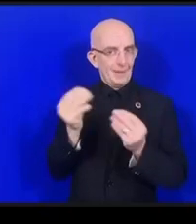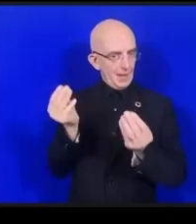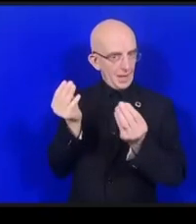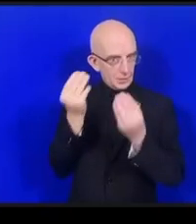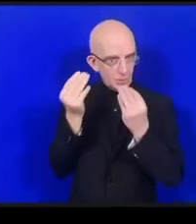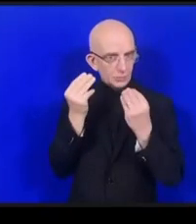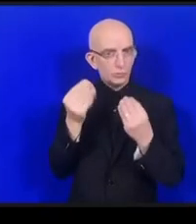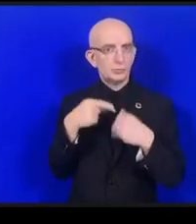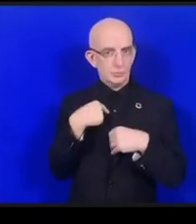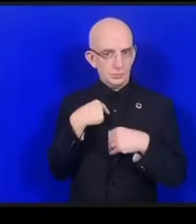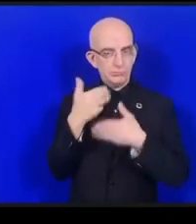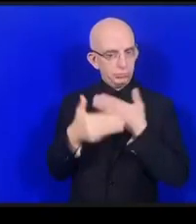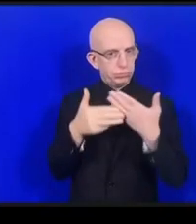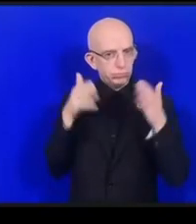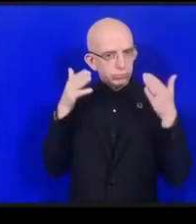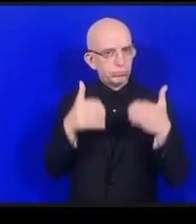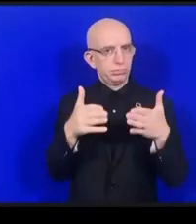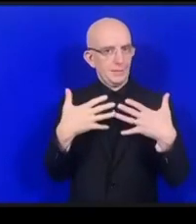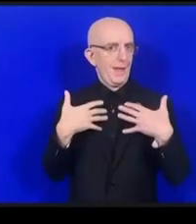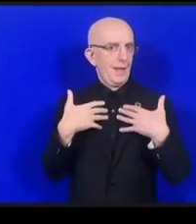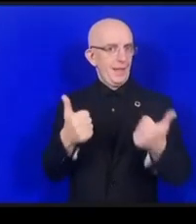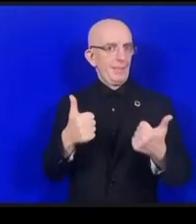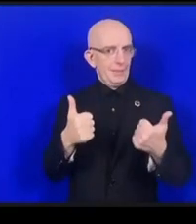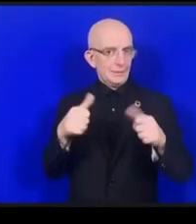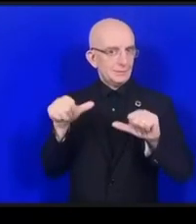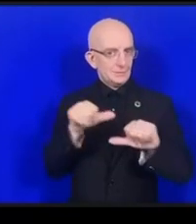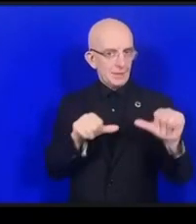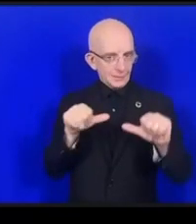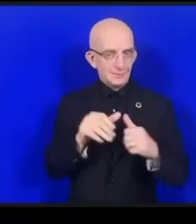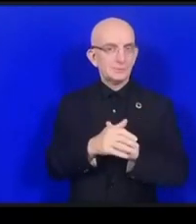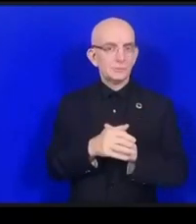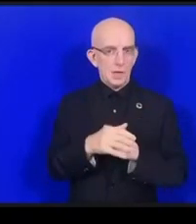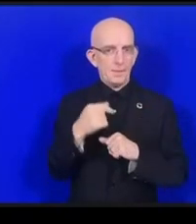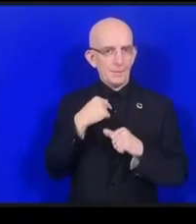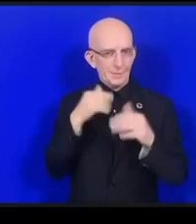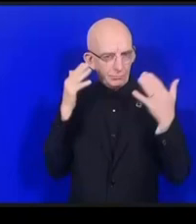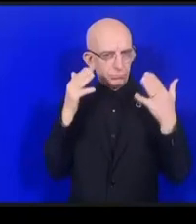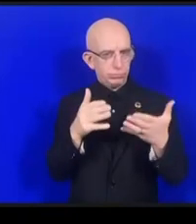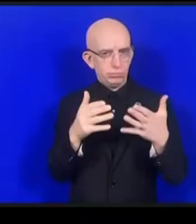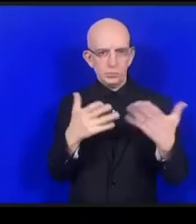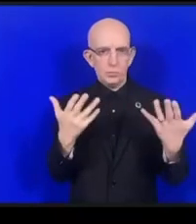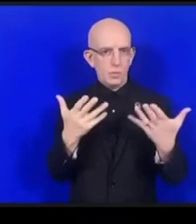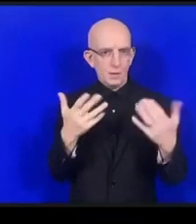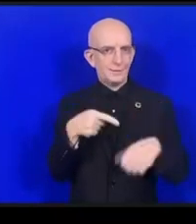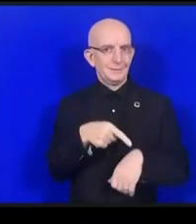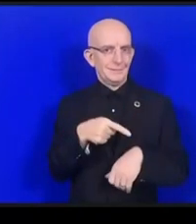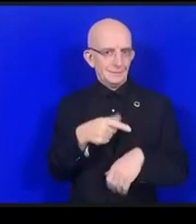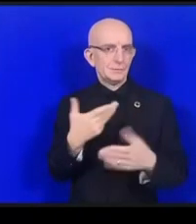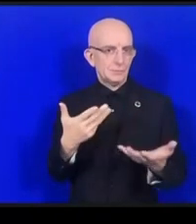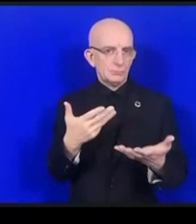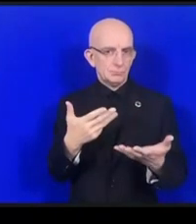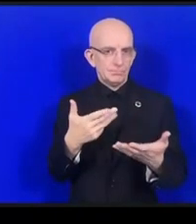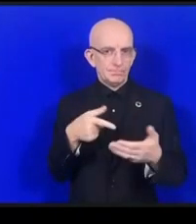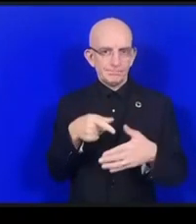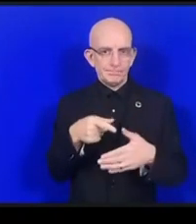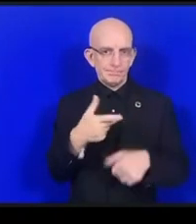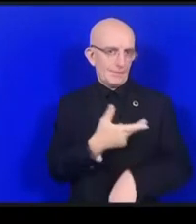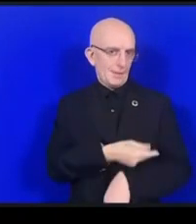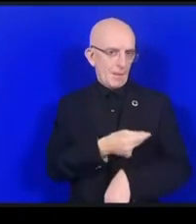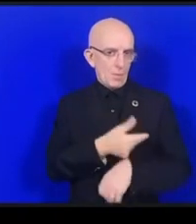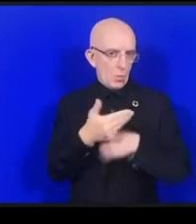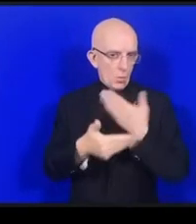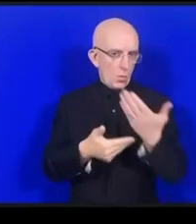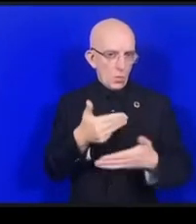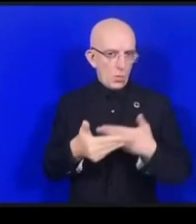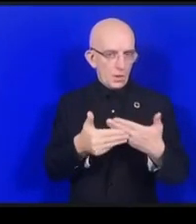результате дорожной аварии я сейчас учусь удалённо медицине в университете осаки